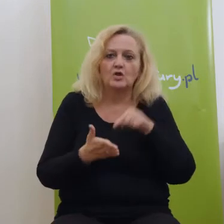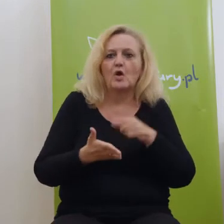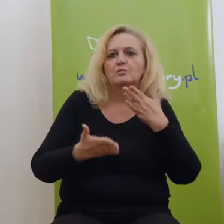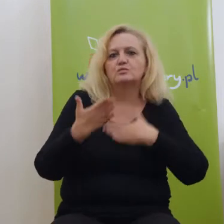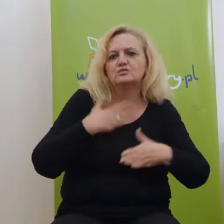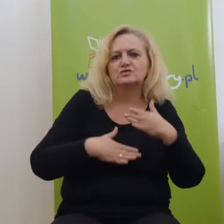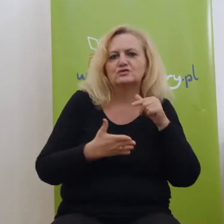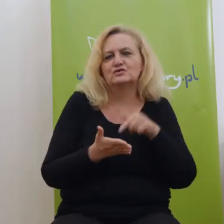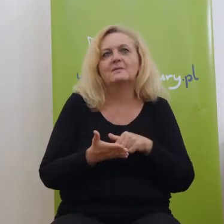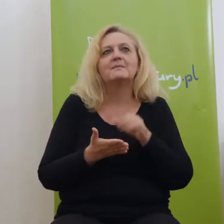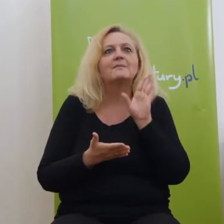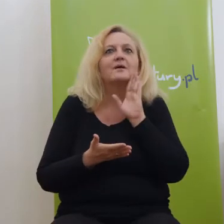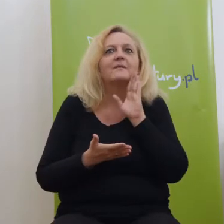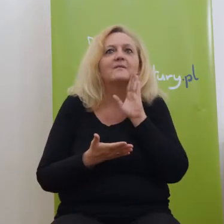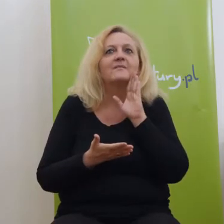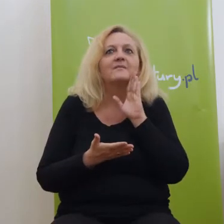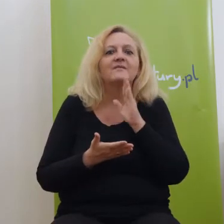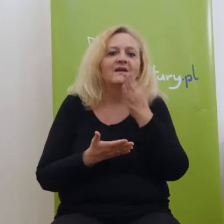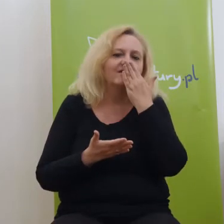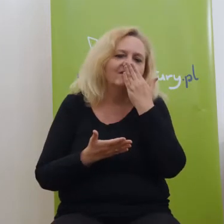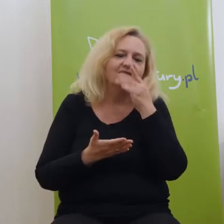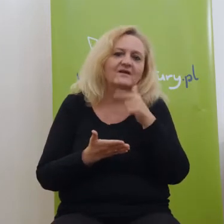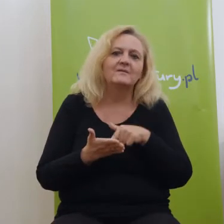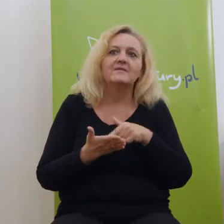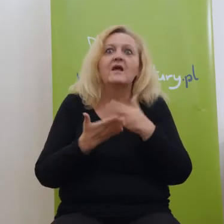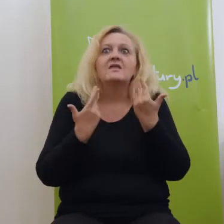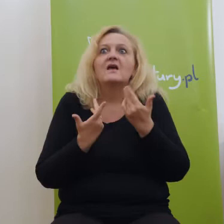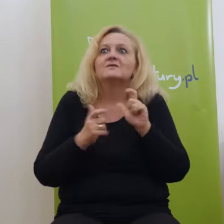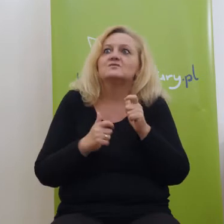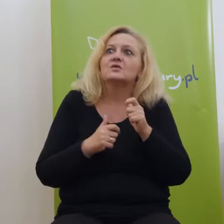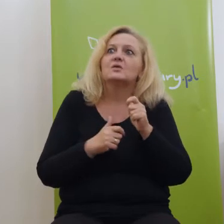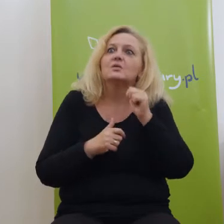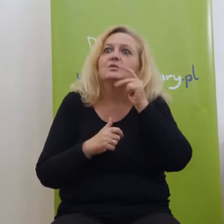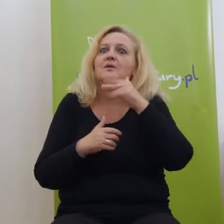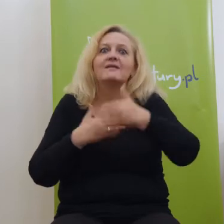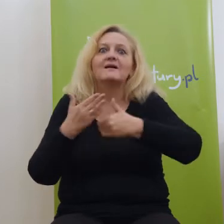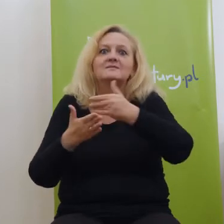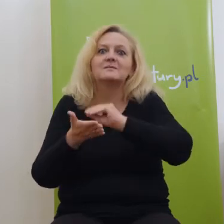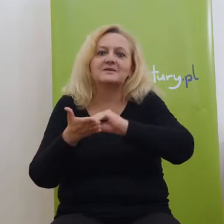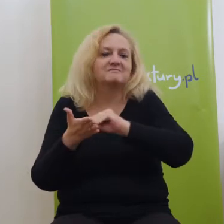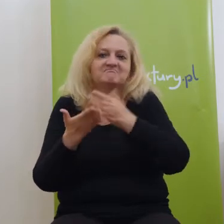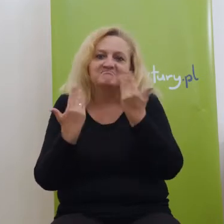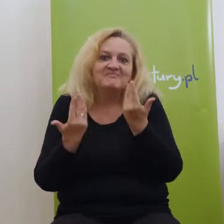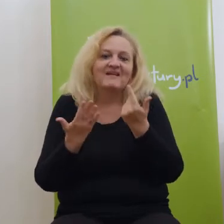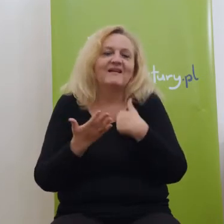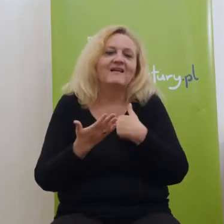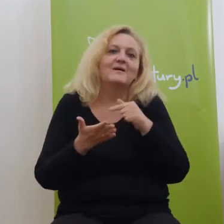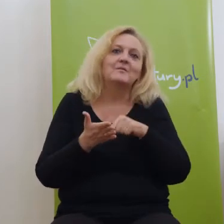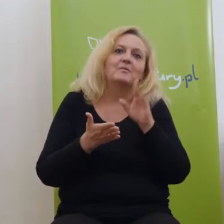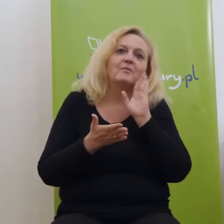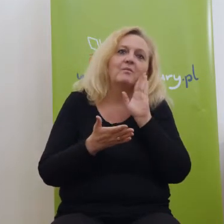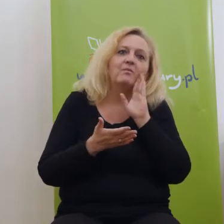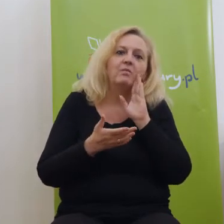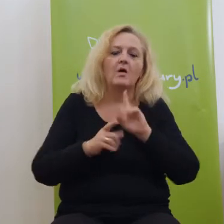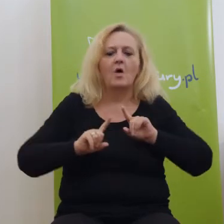przyjemności, która polega na tym, że właśnie nie wiem, co będzie za kolejnymi drzwiami, zastąpić takim